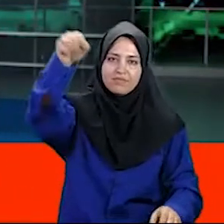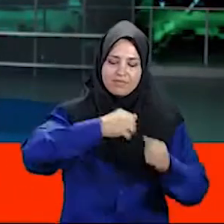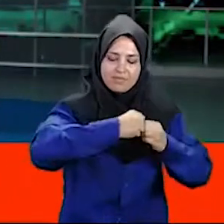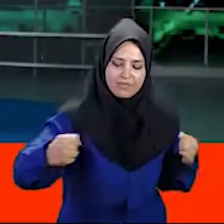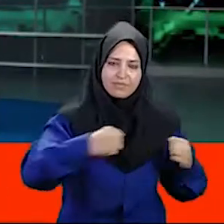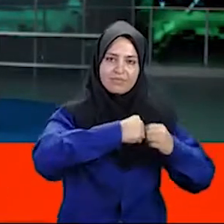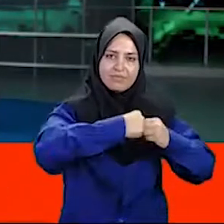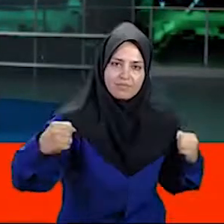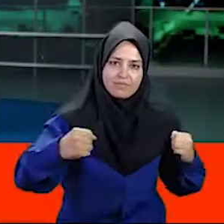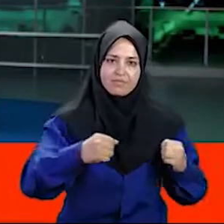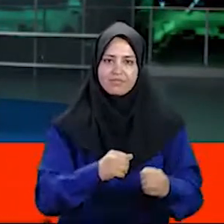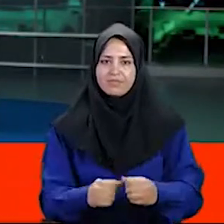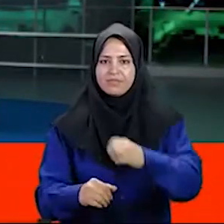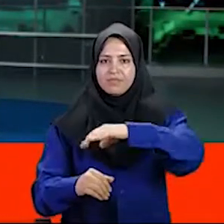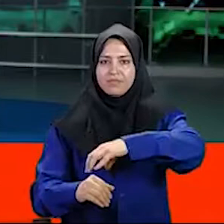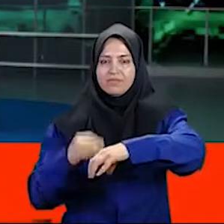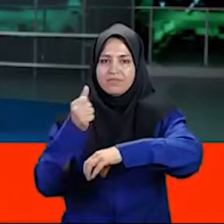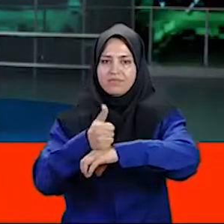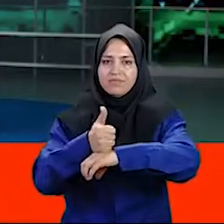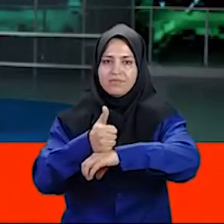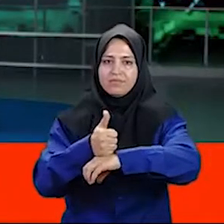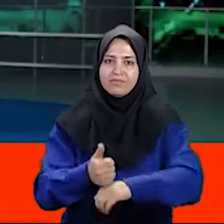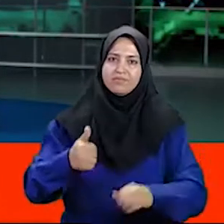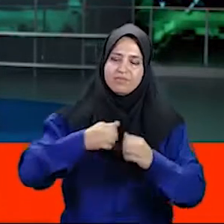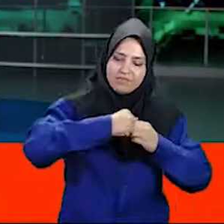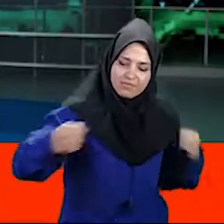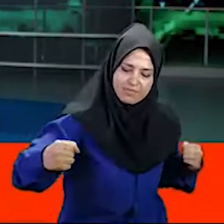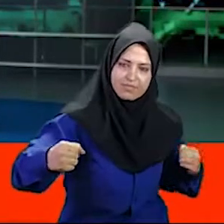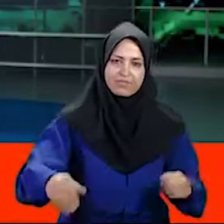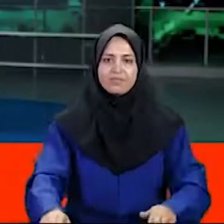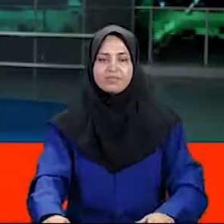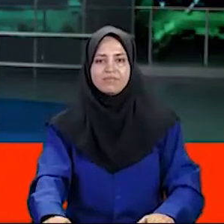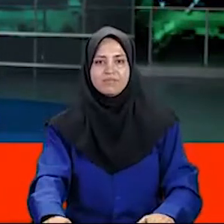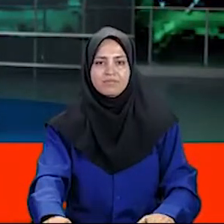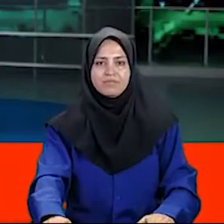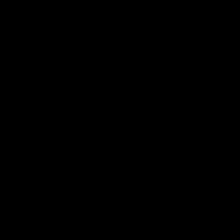میجرم میجرم چون که ترامپ جونم جر داد.